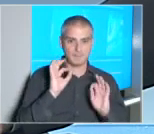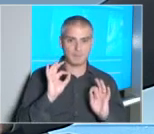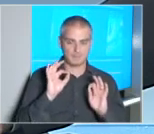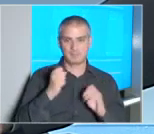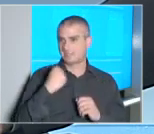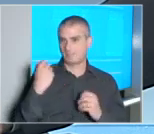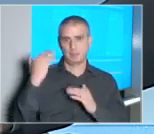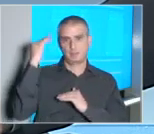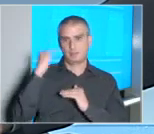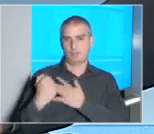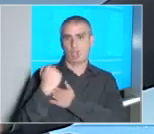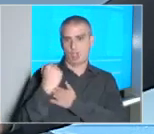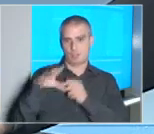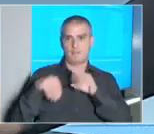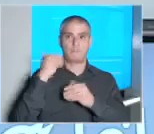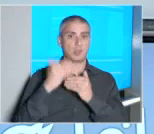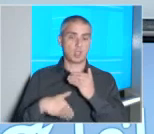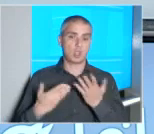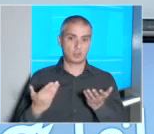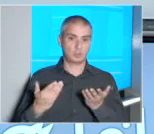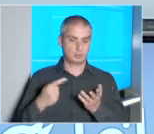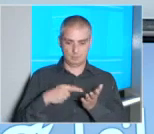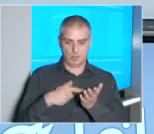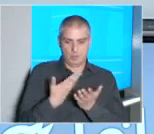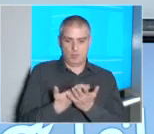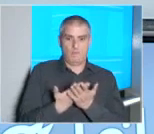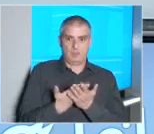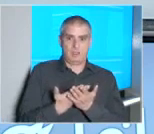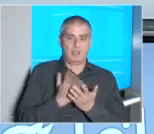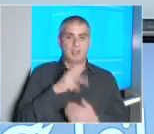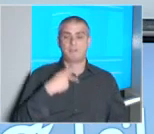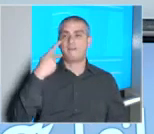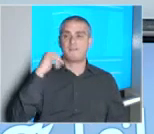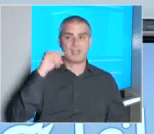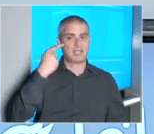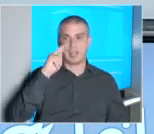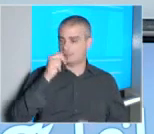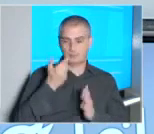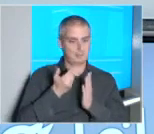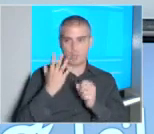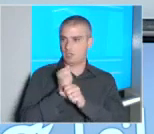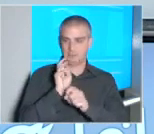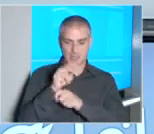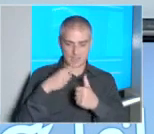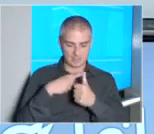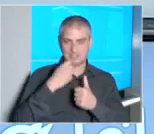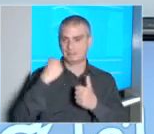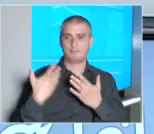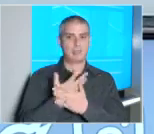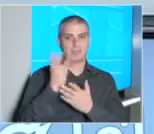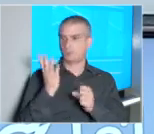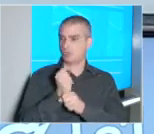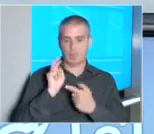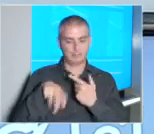הימין איבד הרבה מאוד קולות בבחירות האחרונות, לאור העובדה שגם פייגלין לא עבר את אחוז החסימה, גם לא הימין